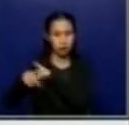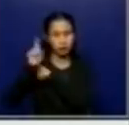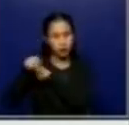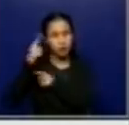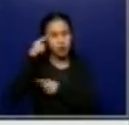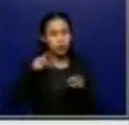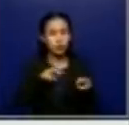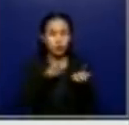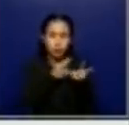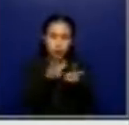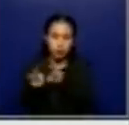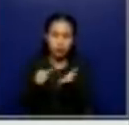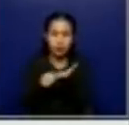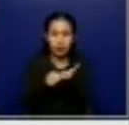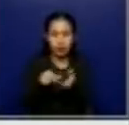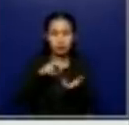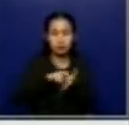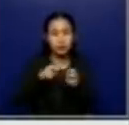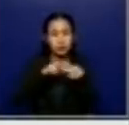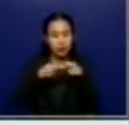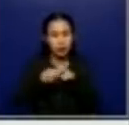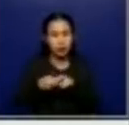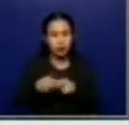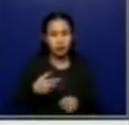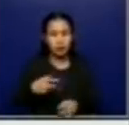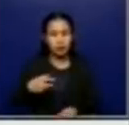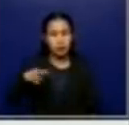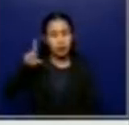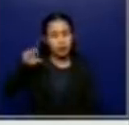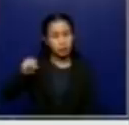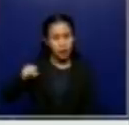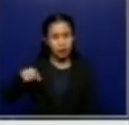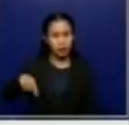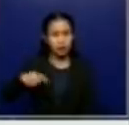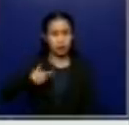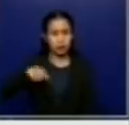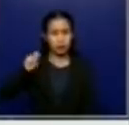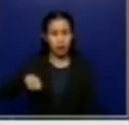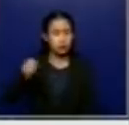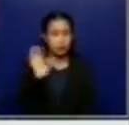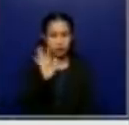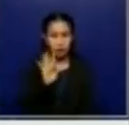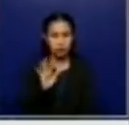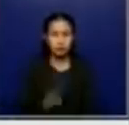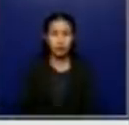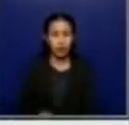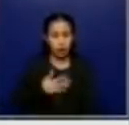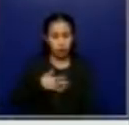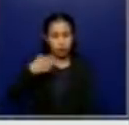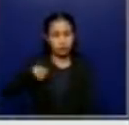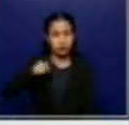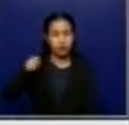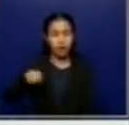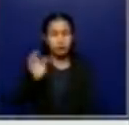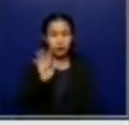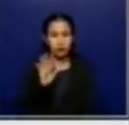ศสภาแห่งนี้ไม่ใช่ศาลนะครับที่จะไปตัดสินว่าคุณมีสิทธิ์หรือไม่มีสิทธิ์เราไม่ใช่ศาลครับการแสดงออก